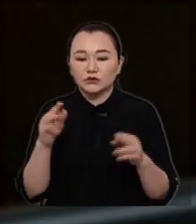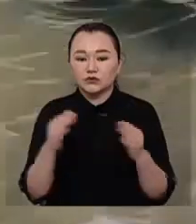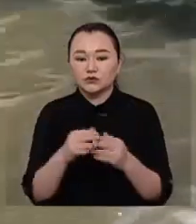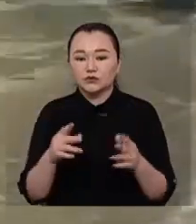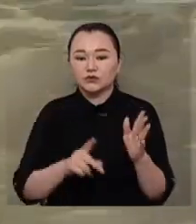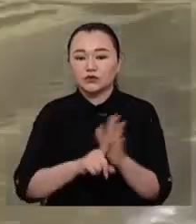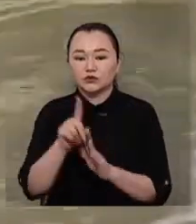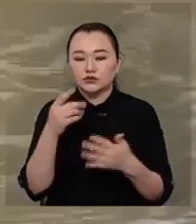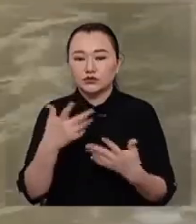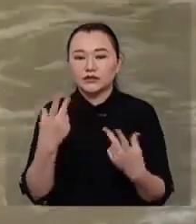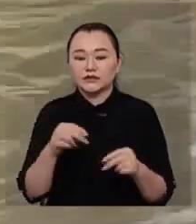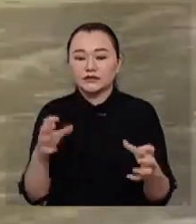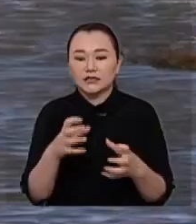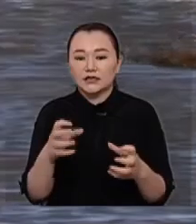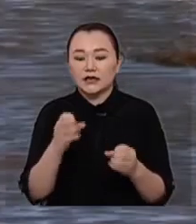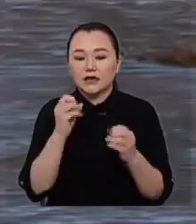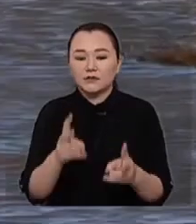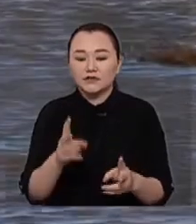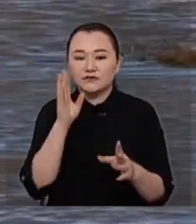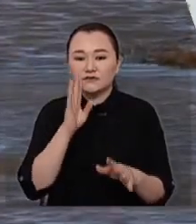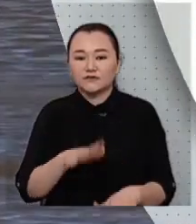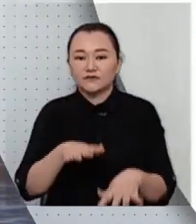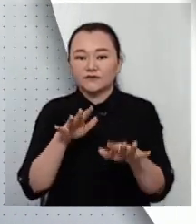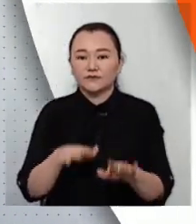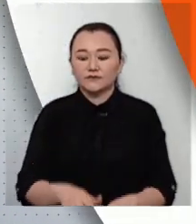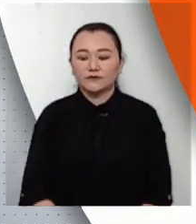начали. И где сохраняется опасность паводков?